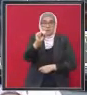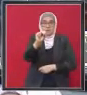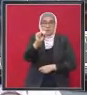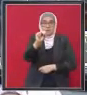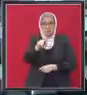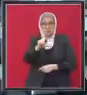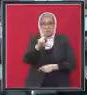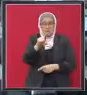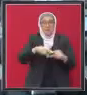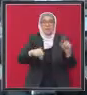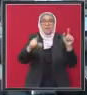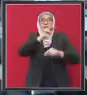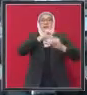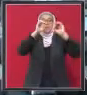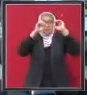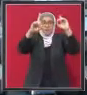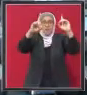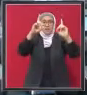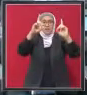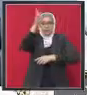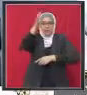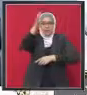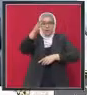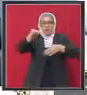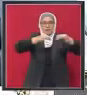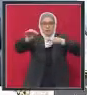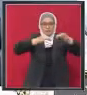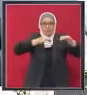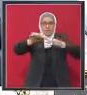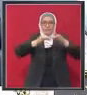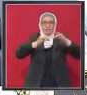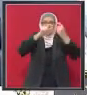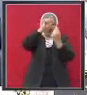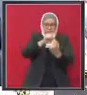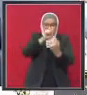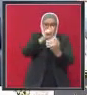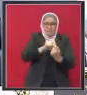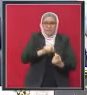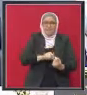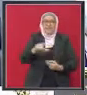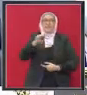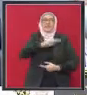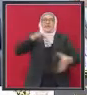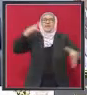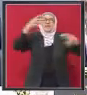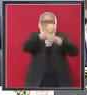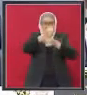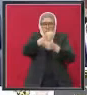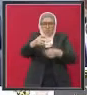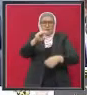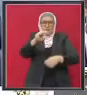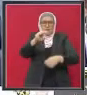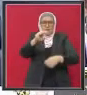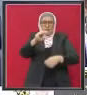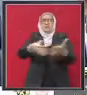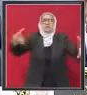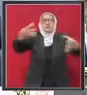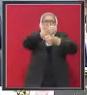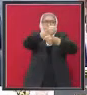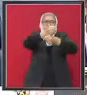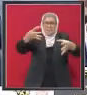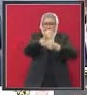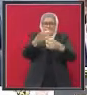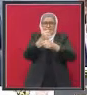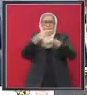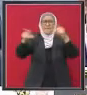Nanti kalau Menteri Pendidikan akan membuat pengulasan terperinci. Menteri Kewangan gulung. Peringkat jawatan kuasa. Saya gulung. Yang Menteri,